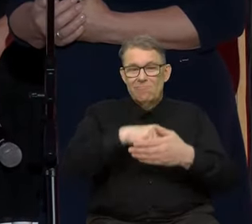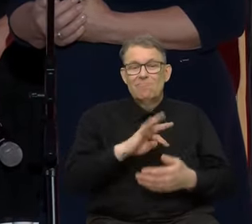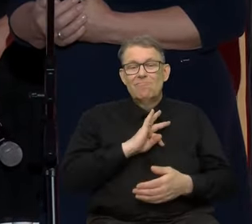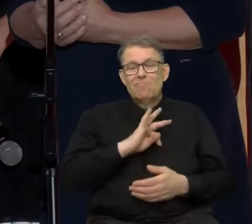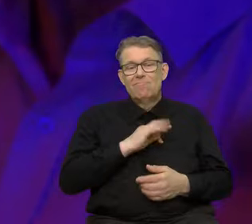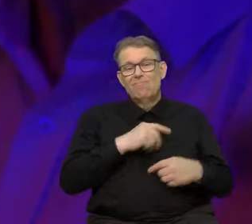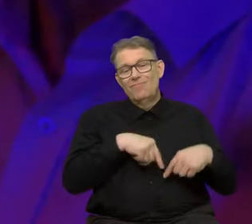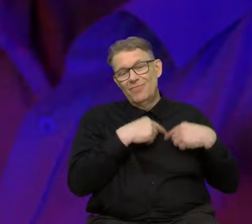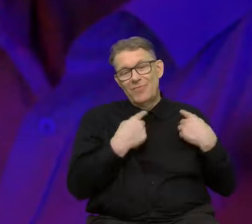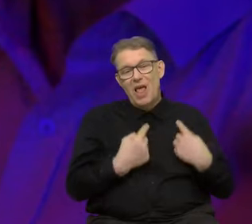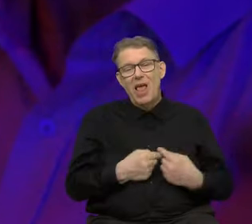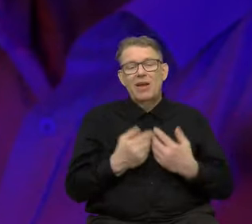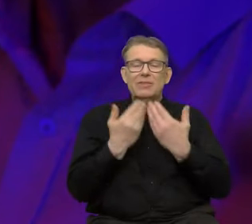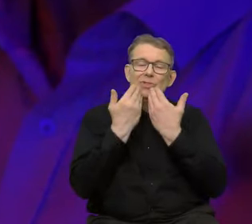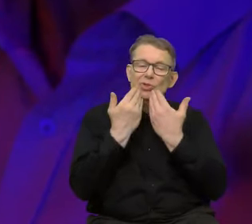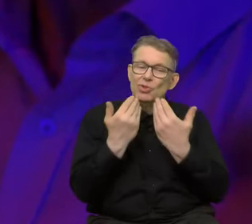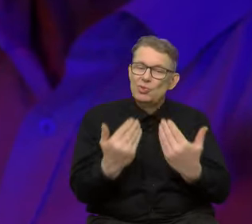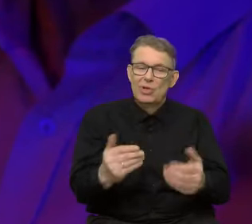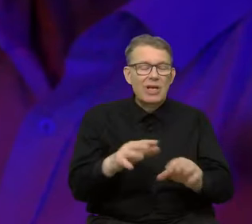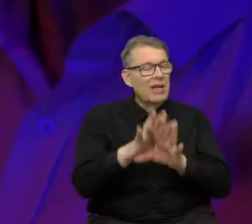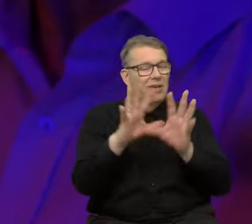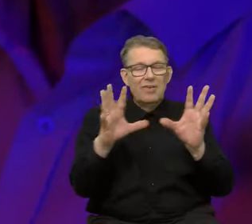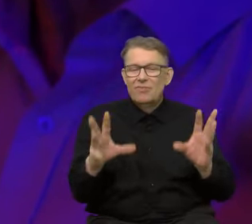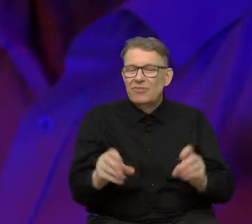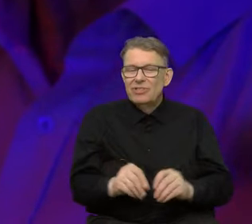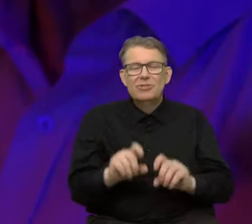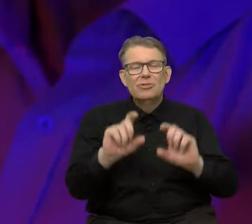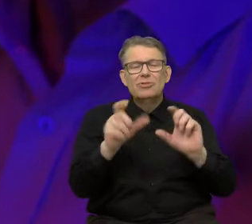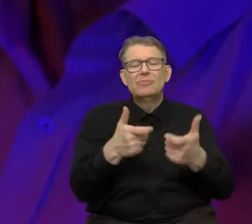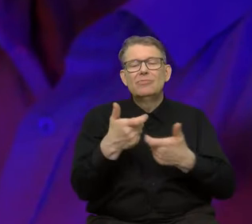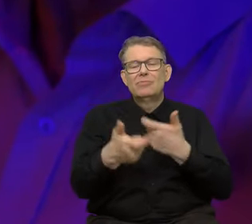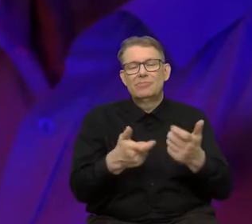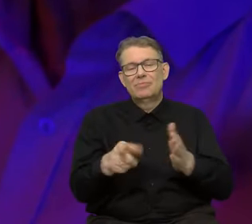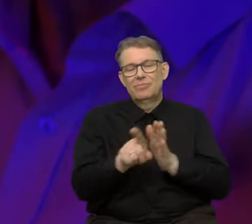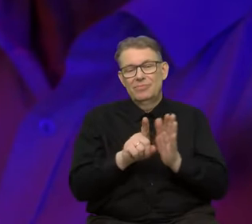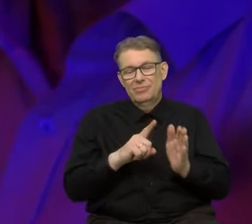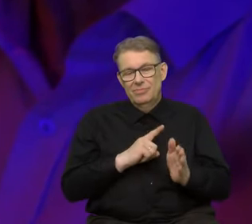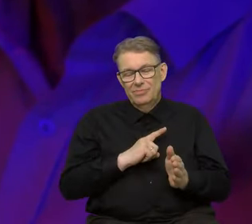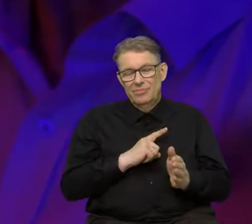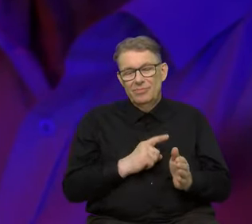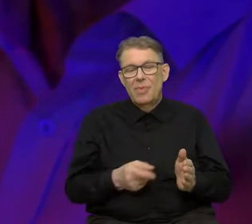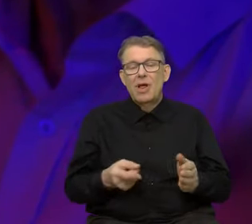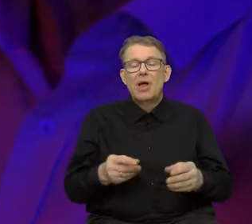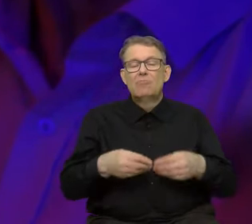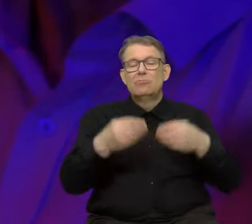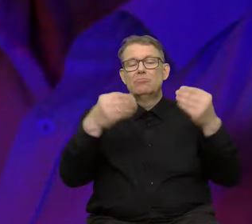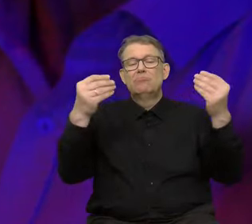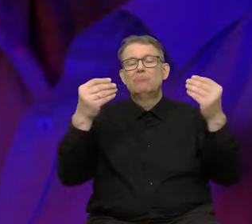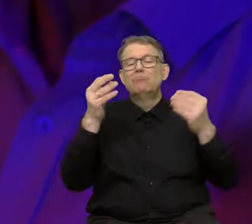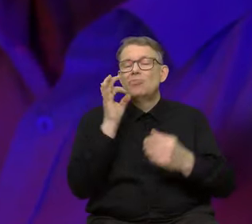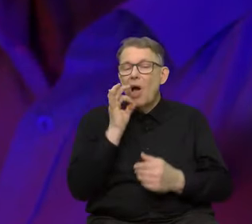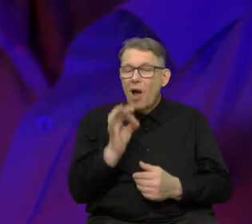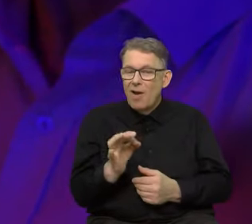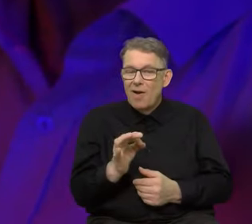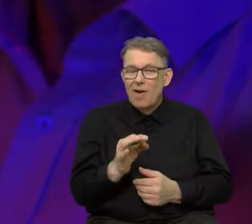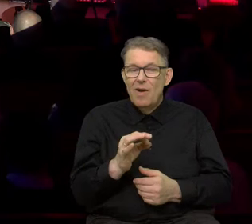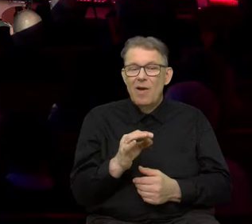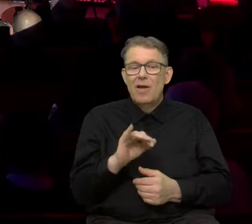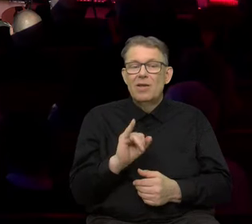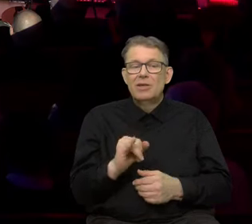dziękuję. Wszystkim za wszystko, co przymnażało dobra, a życie